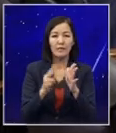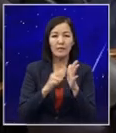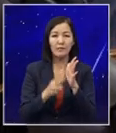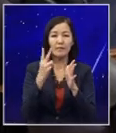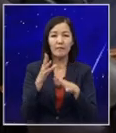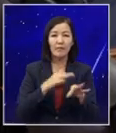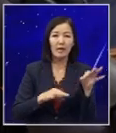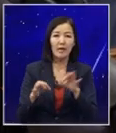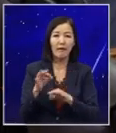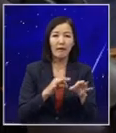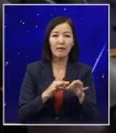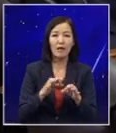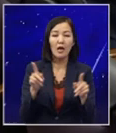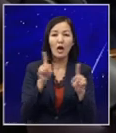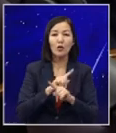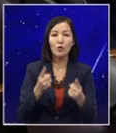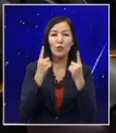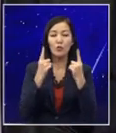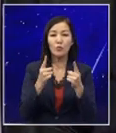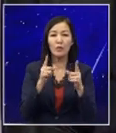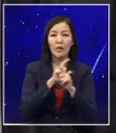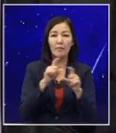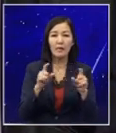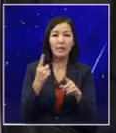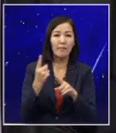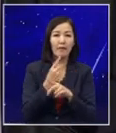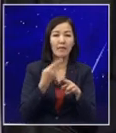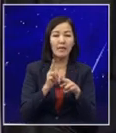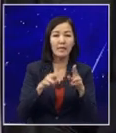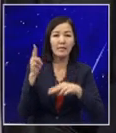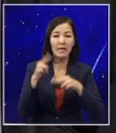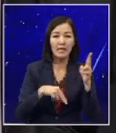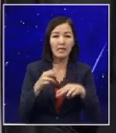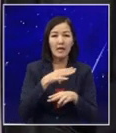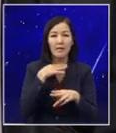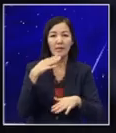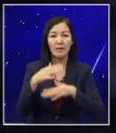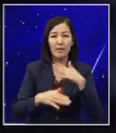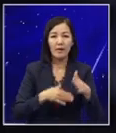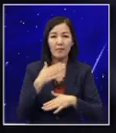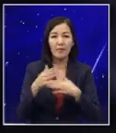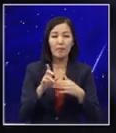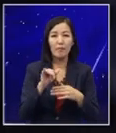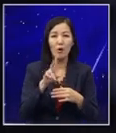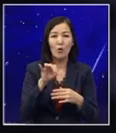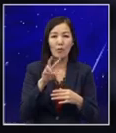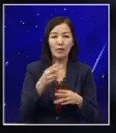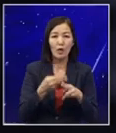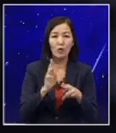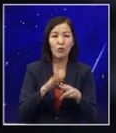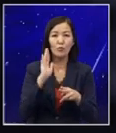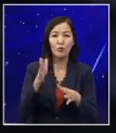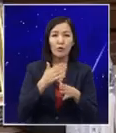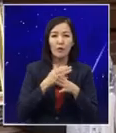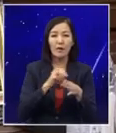72 проектов. Отмечается два особых крупных объекта. Первый – это строительство мясоперерабатывающего комплекса «Бауман», который будет